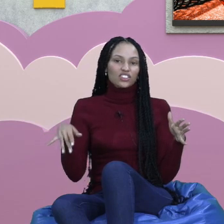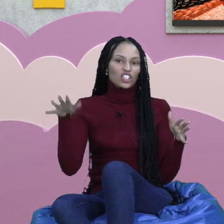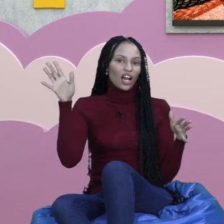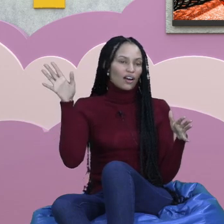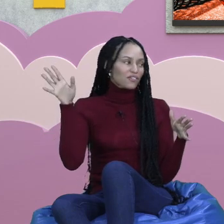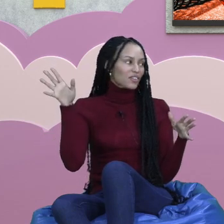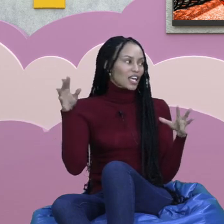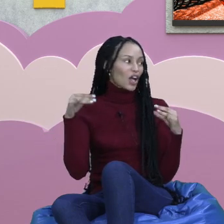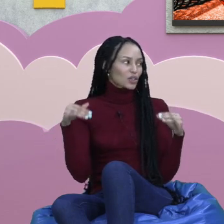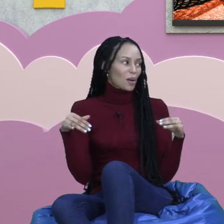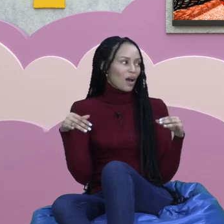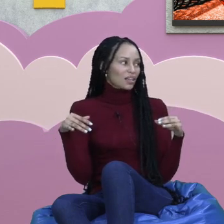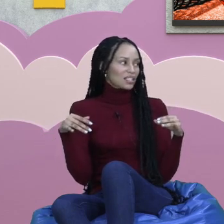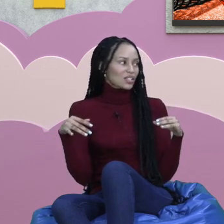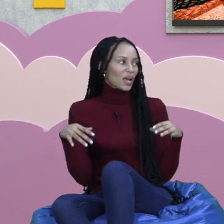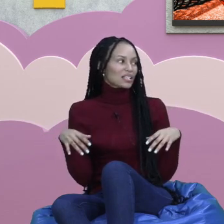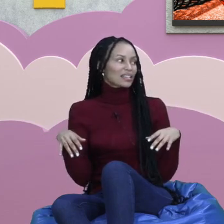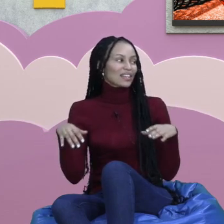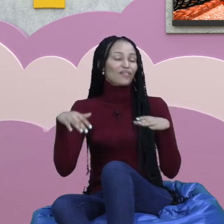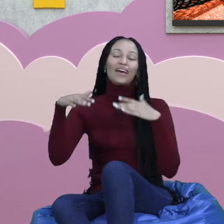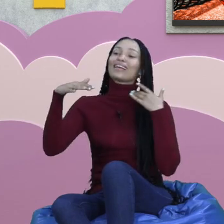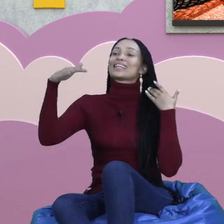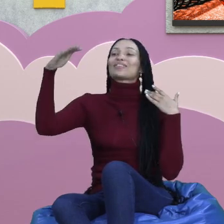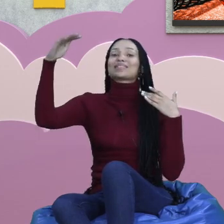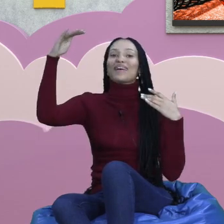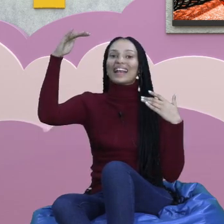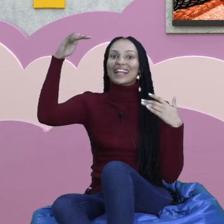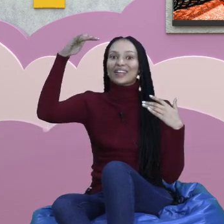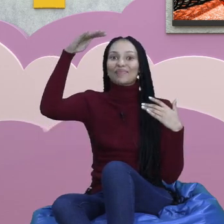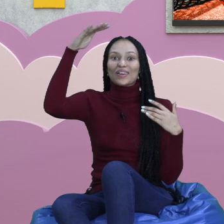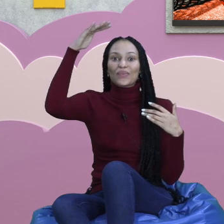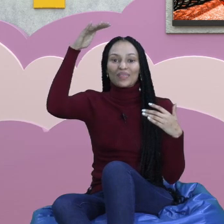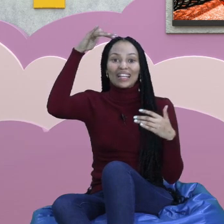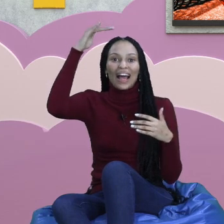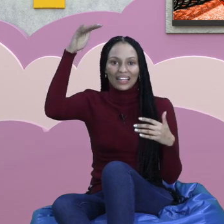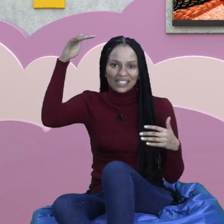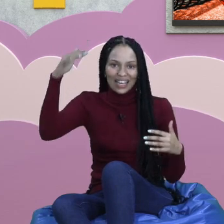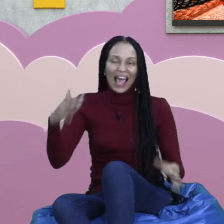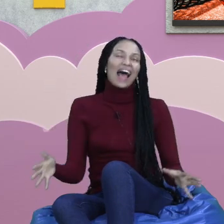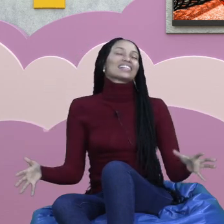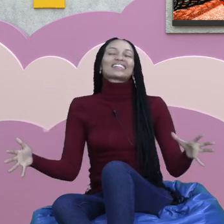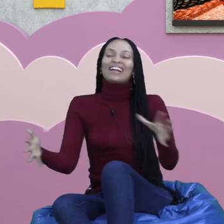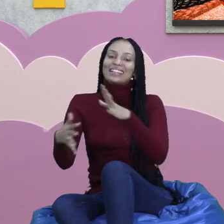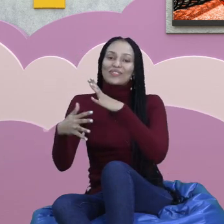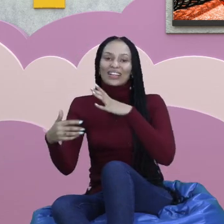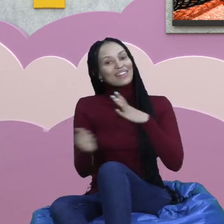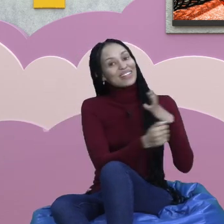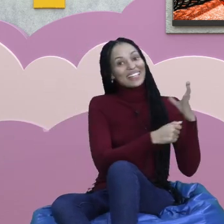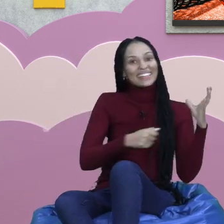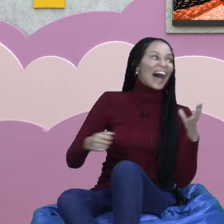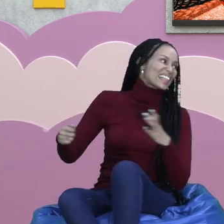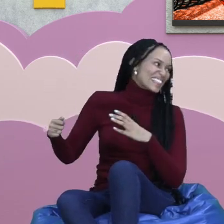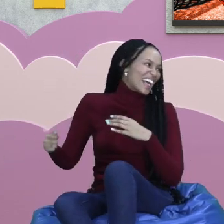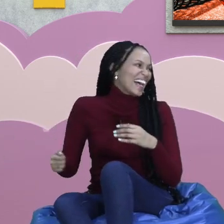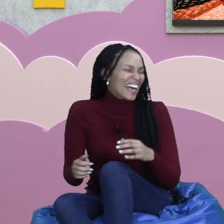lang giraf wat uit hout gemaak is. So ek sal dit was my lengte, bietjie langer as ek. As ek dit altyd vat en met